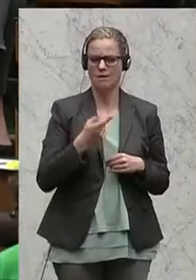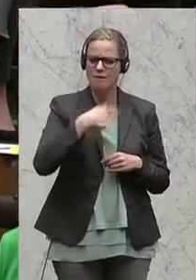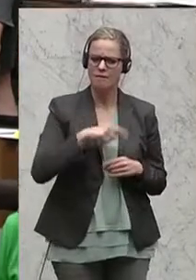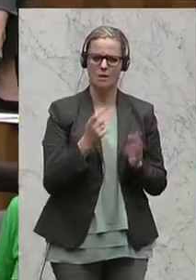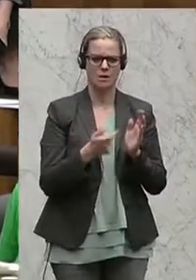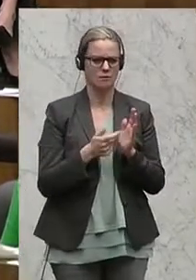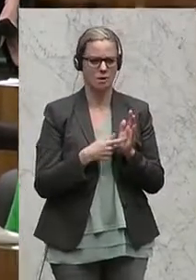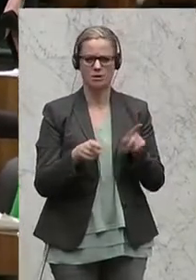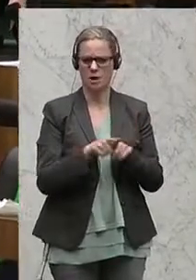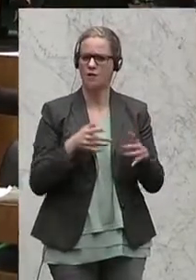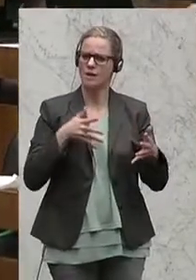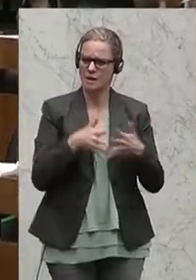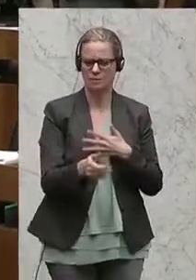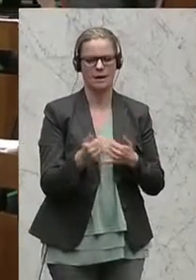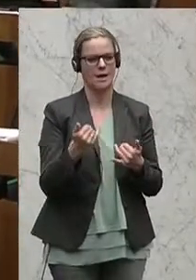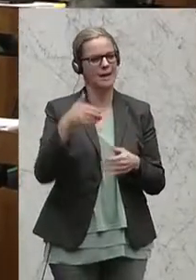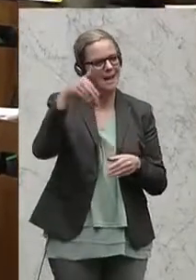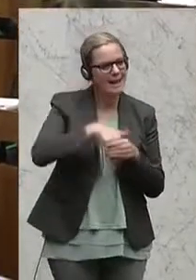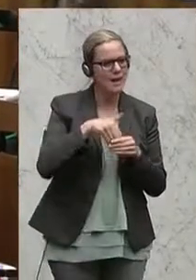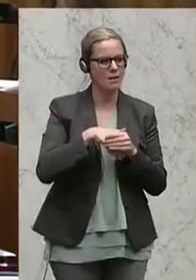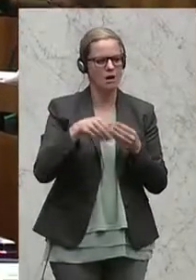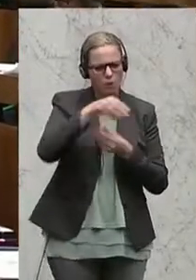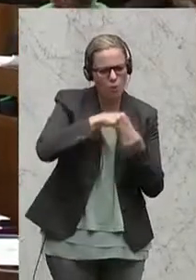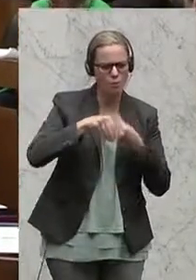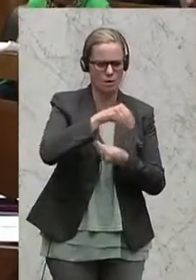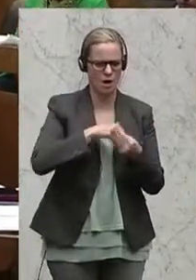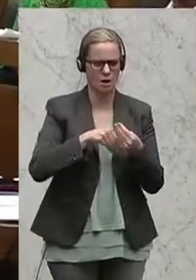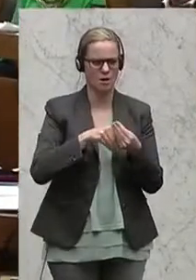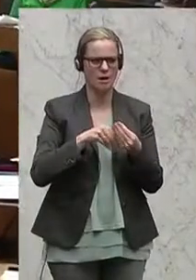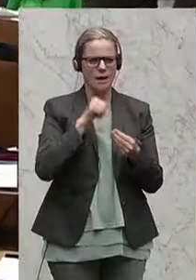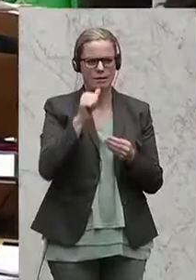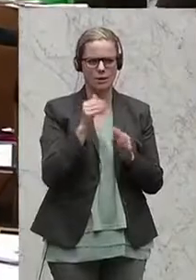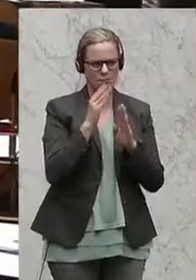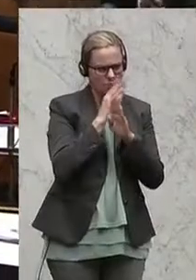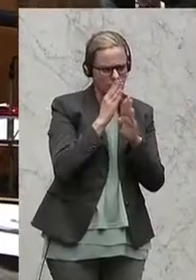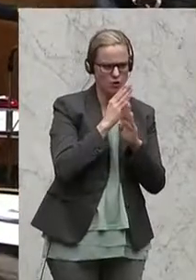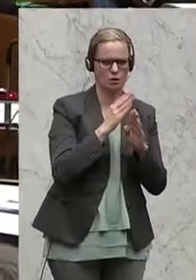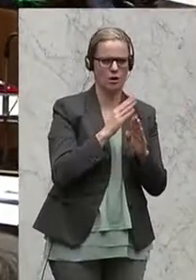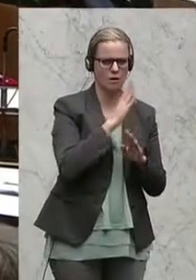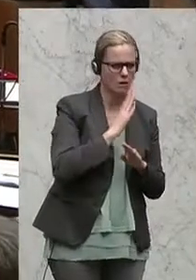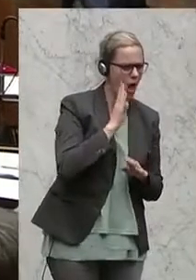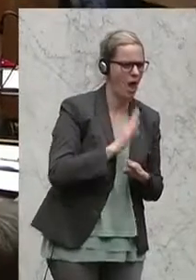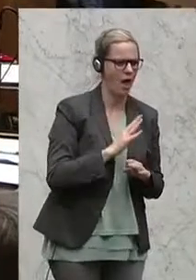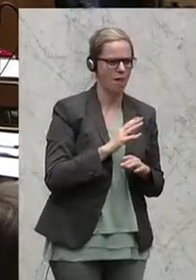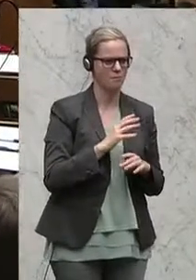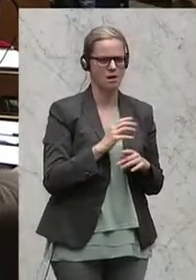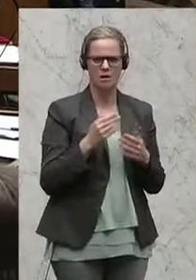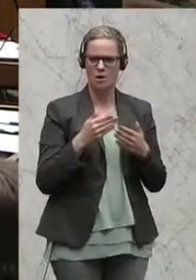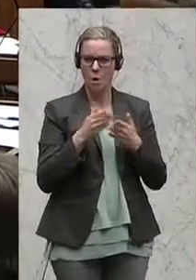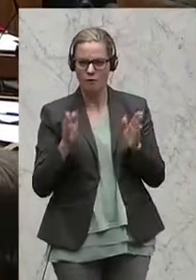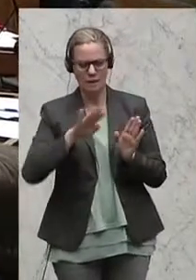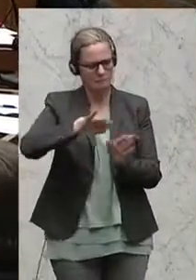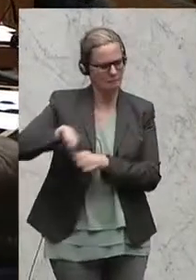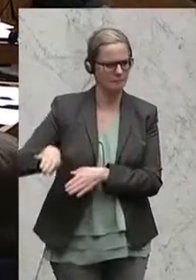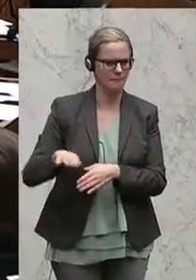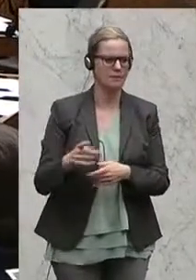Transparenz, inhaltliche Auseinandersetzung mit dem Thema, nicht hinter verschlossenen Türen, nicht unter Ausschluss der Öffentlichkeit, sondern in der